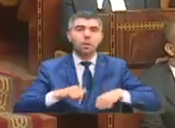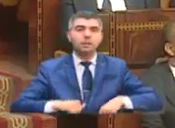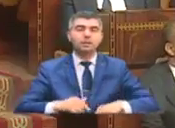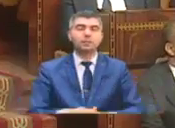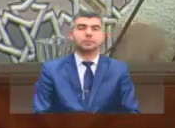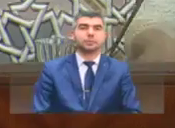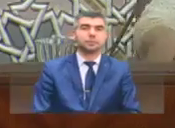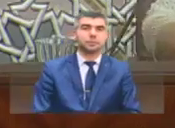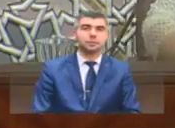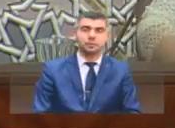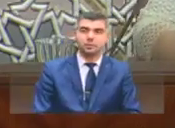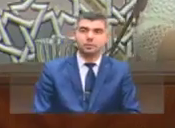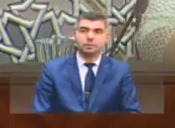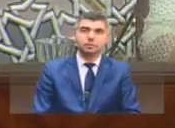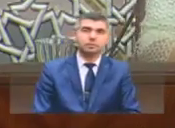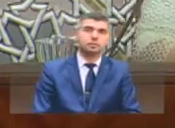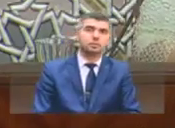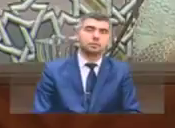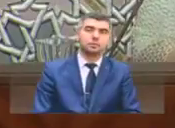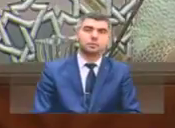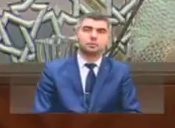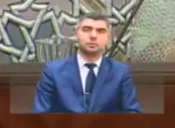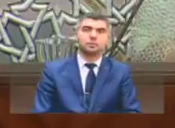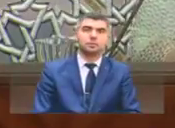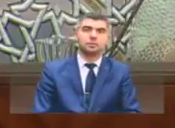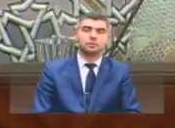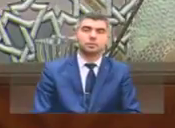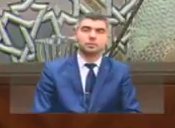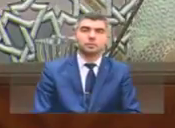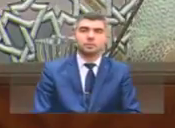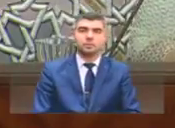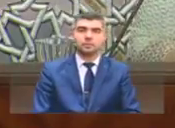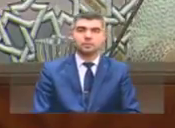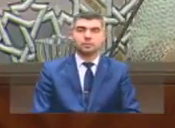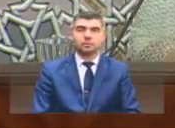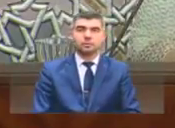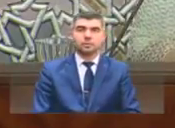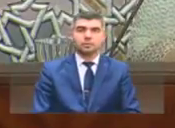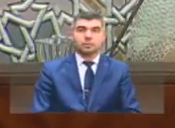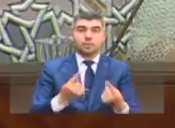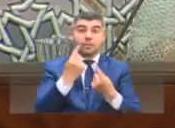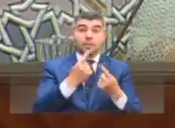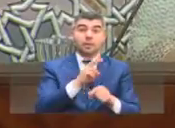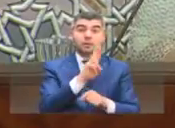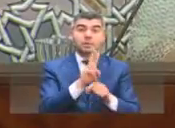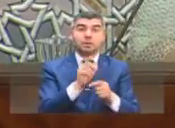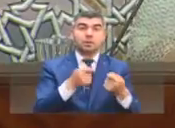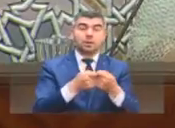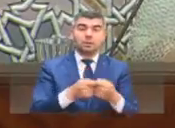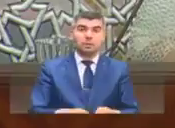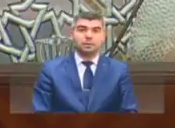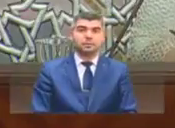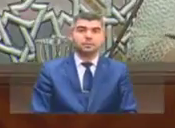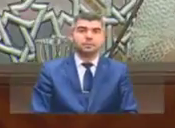شكرا شكرا شكرا سيد النائب. تفضل تعقيبات اضافيه. تفضل سيدي.